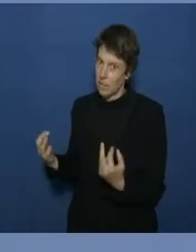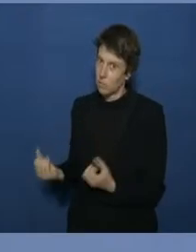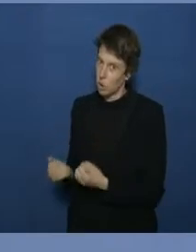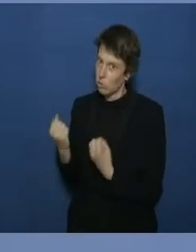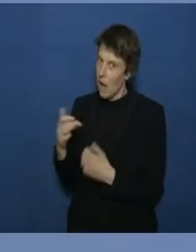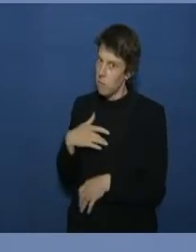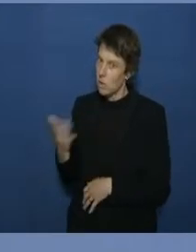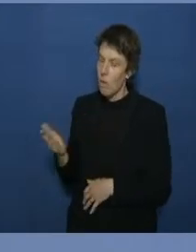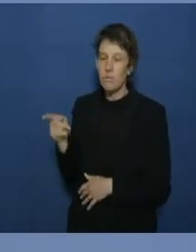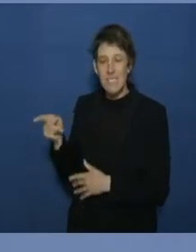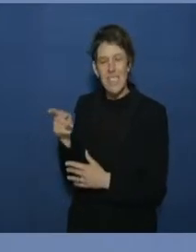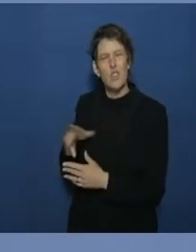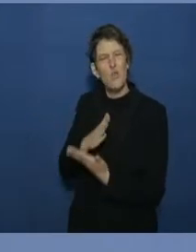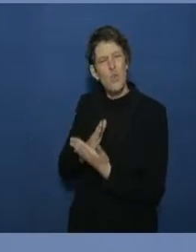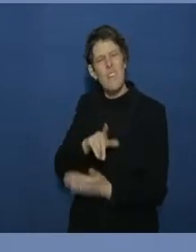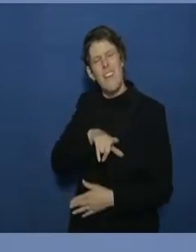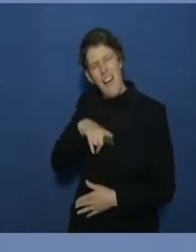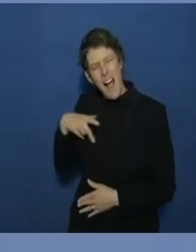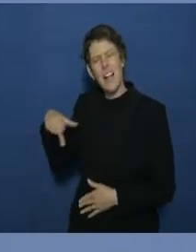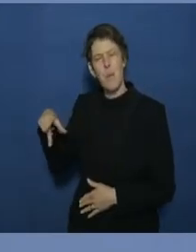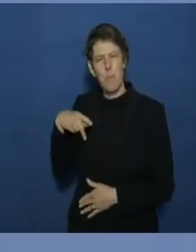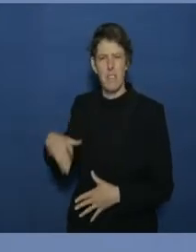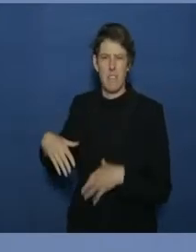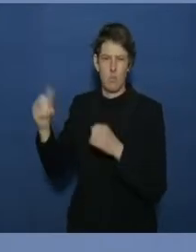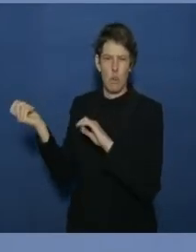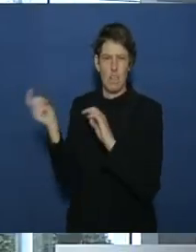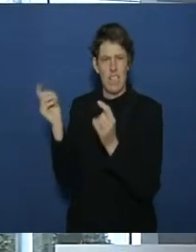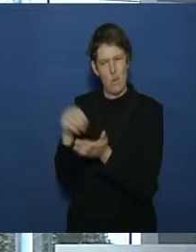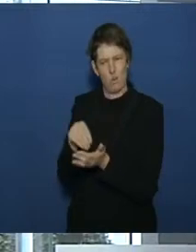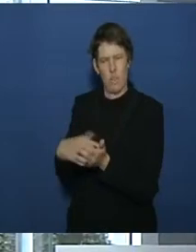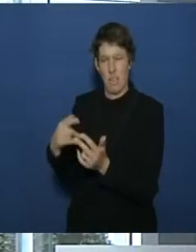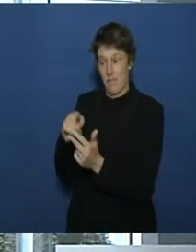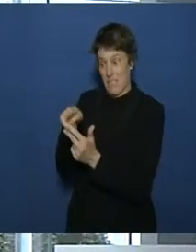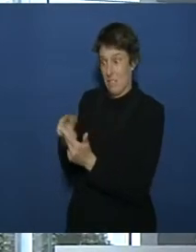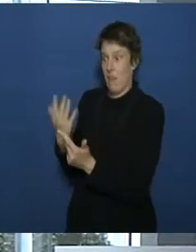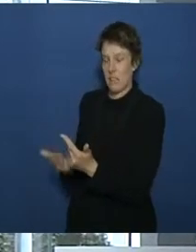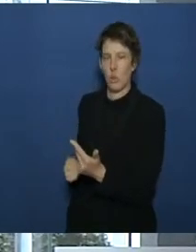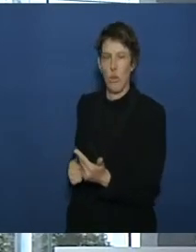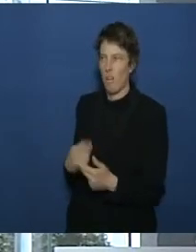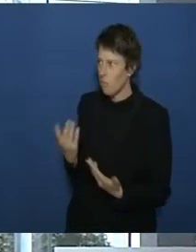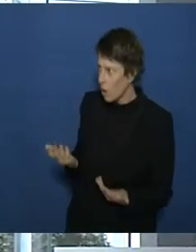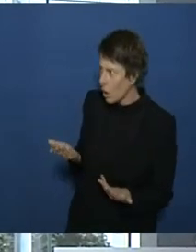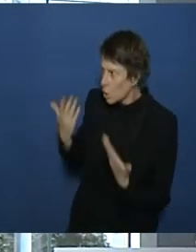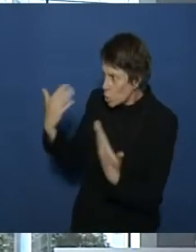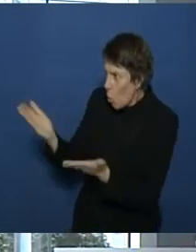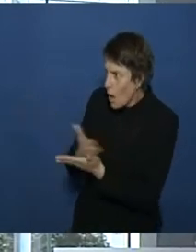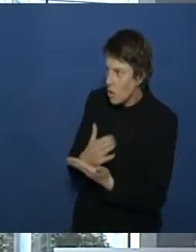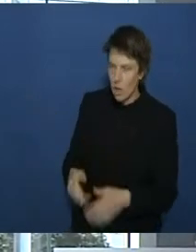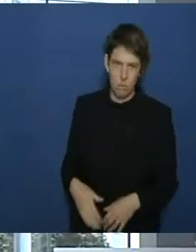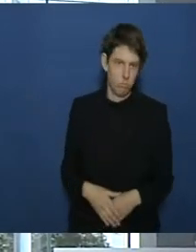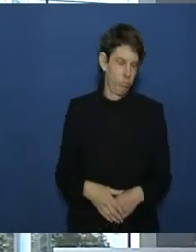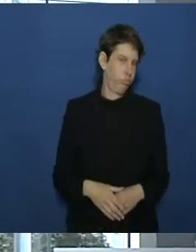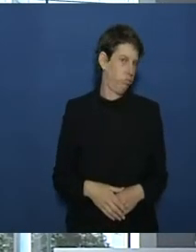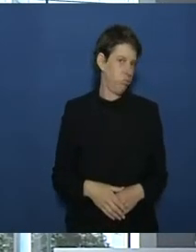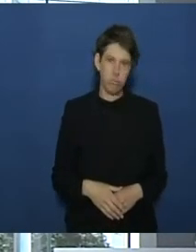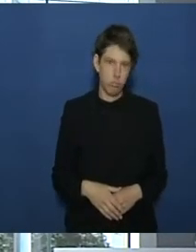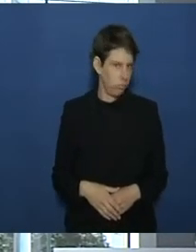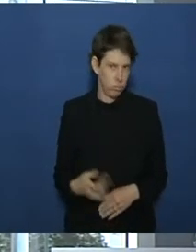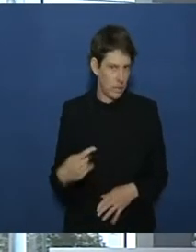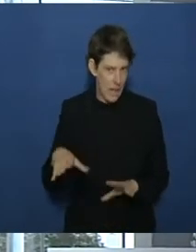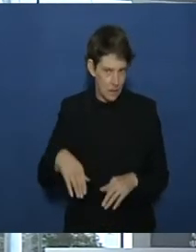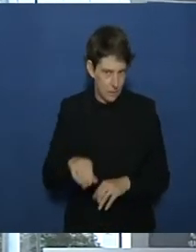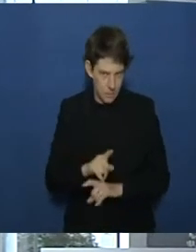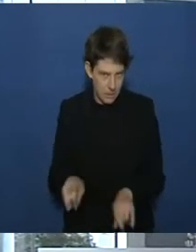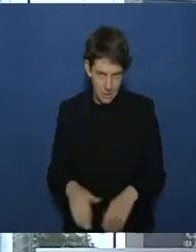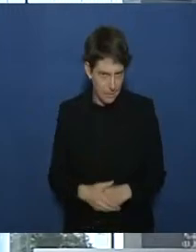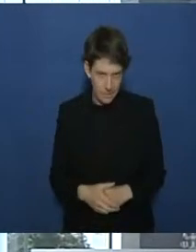die langjährig im Petersburger Dialog engagiert sind, das haben wir mit großem Befremden zur Kenntnis genommen. Das sind Organisationen, die sich